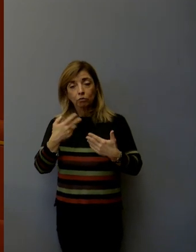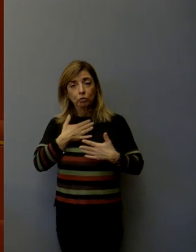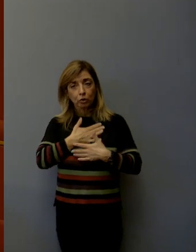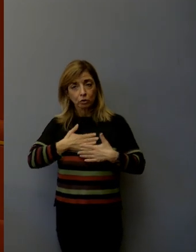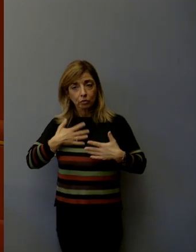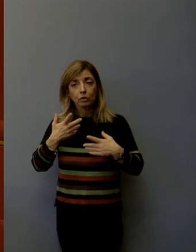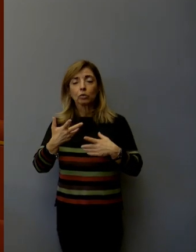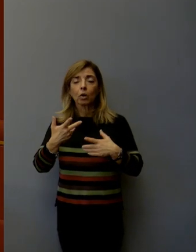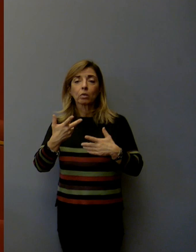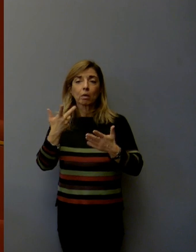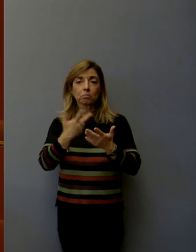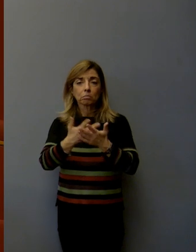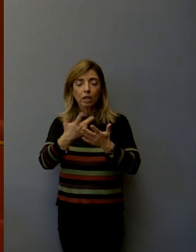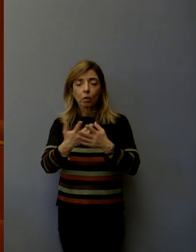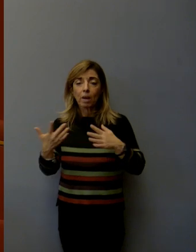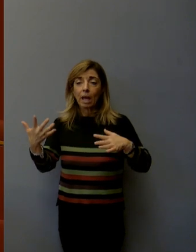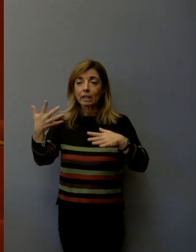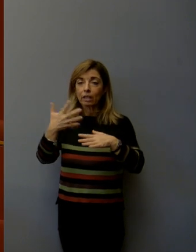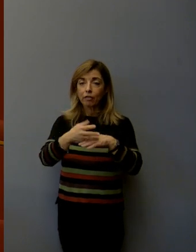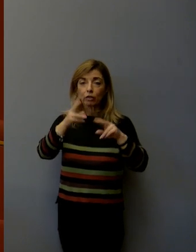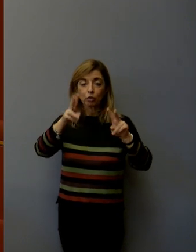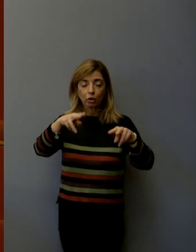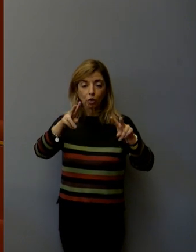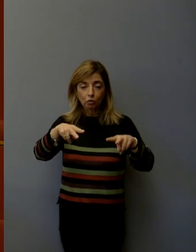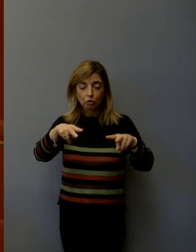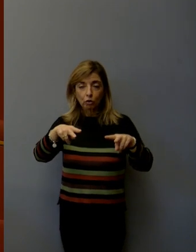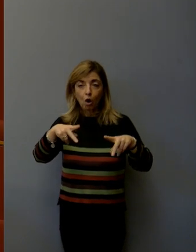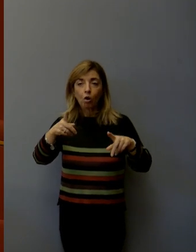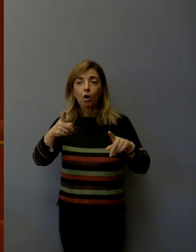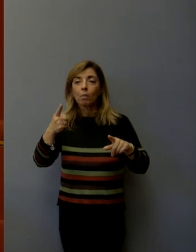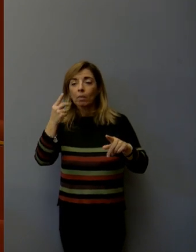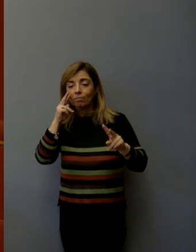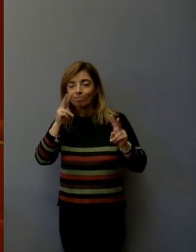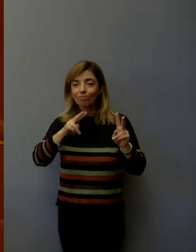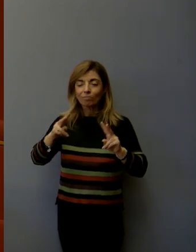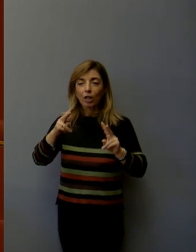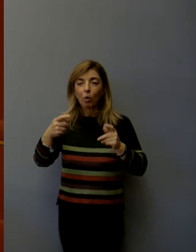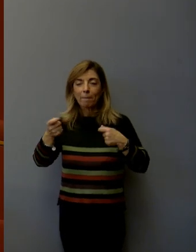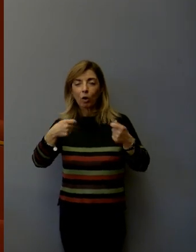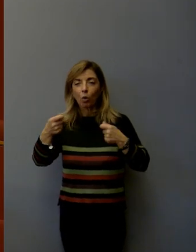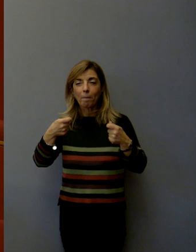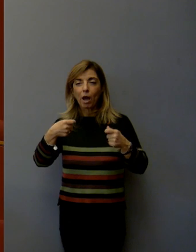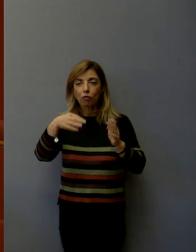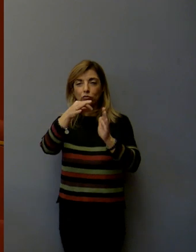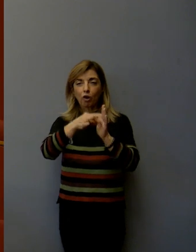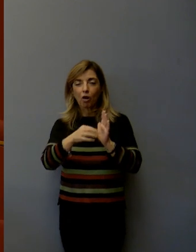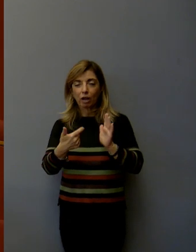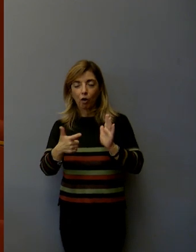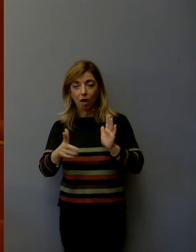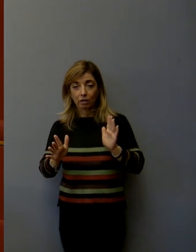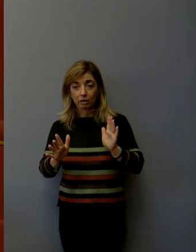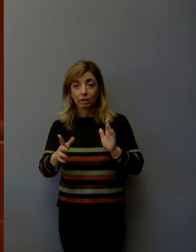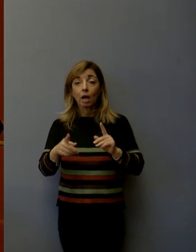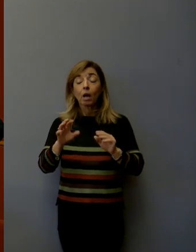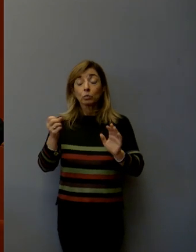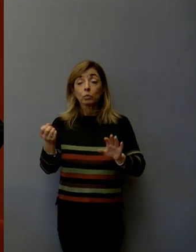e della delle eventuali irregolarità nel commercio con avvenuto ad ottobre del 2022 che ha